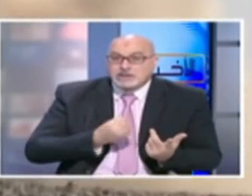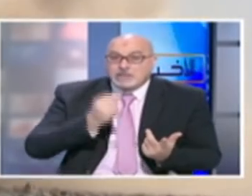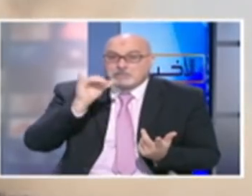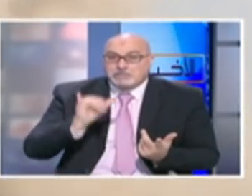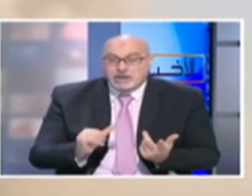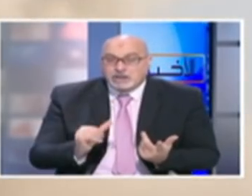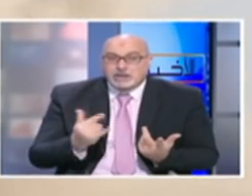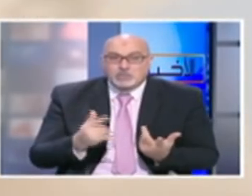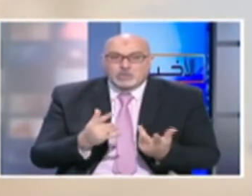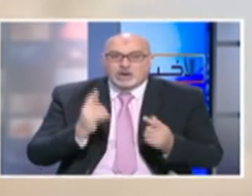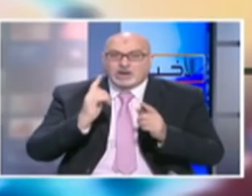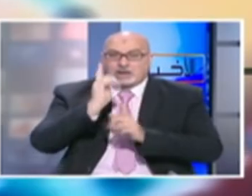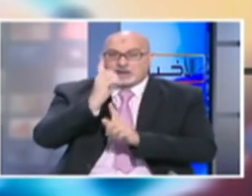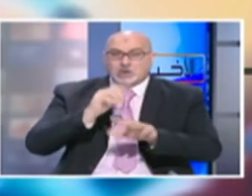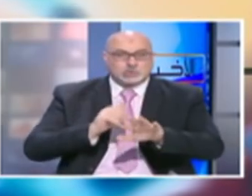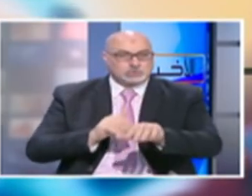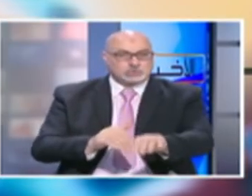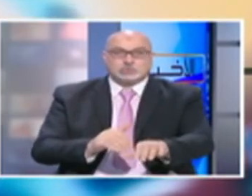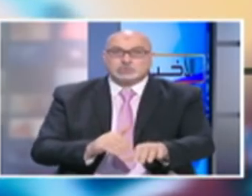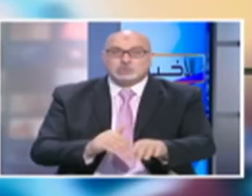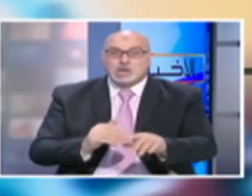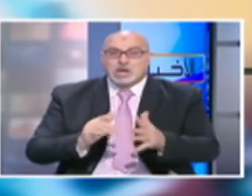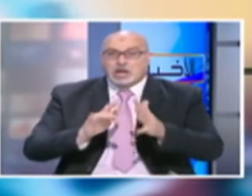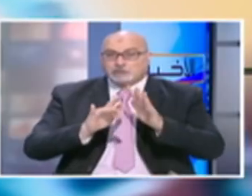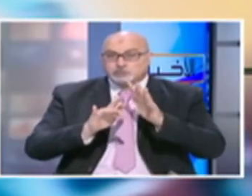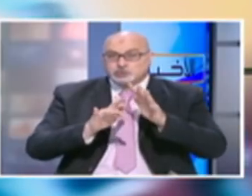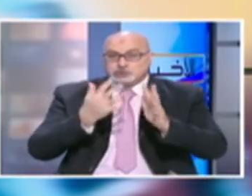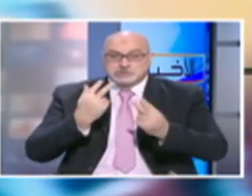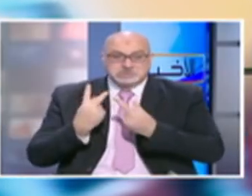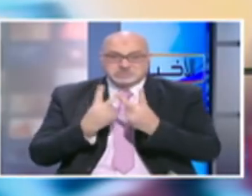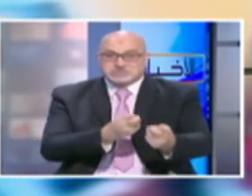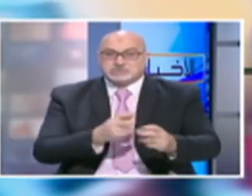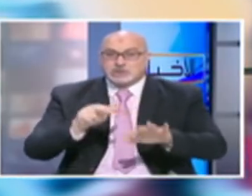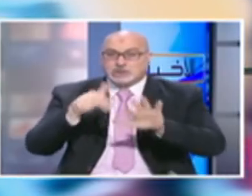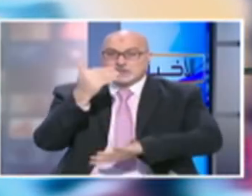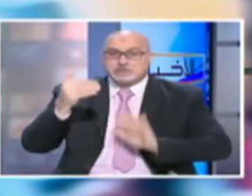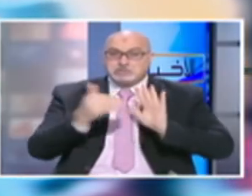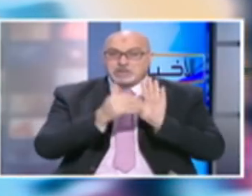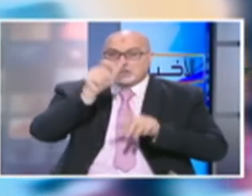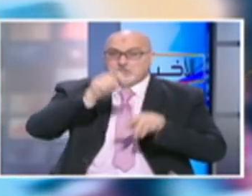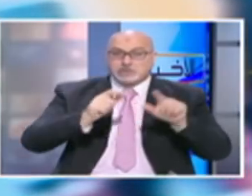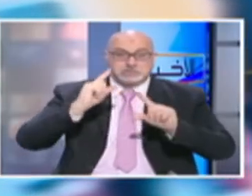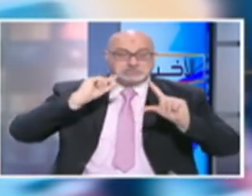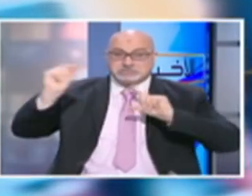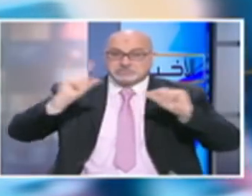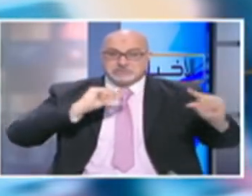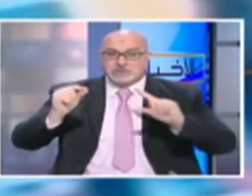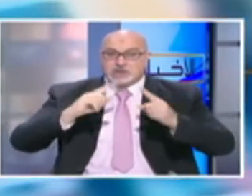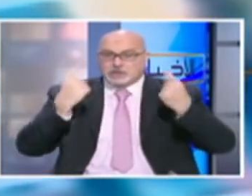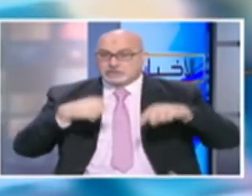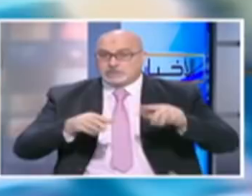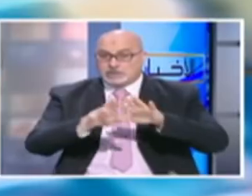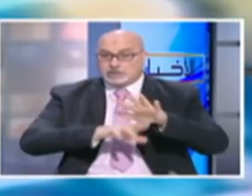بسبب استمرار المعارك التي أدت إلى نزوح أكثر من 13,000 شخص جراء تصاعد